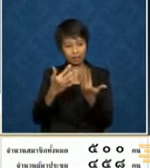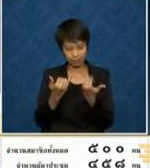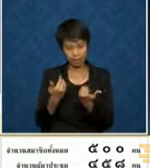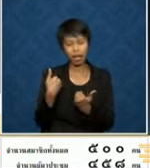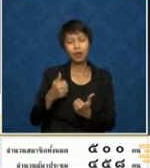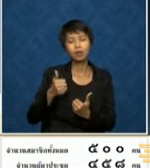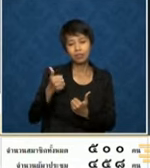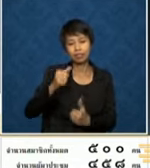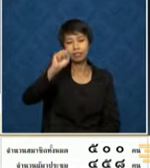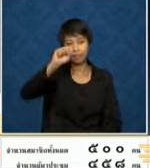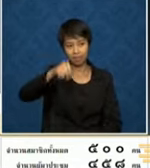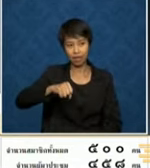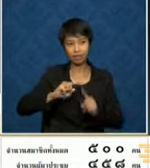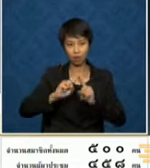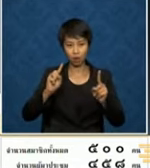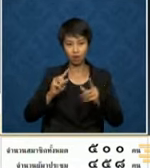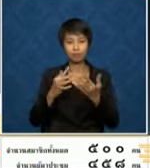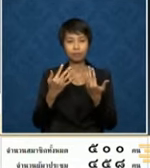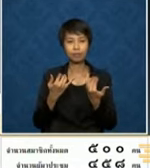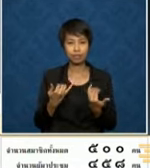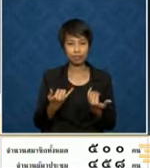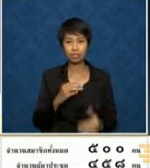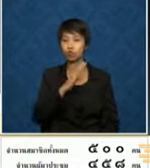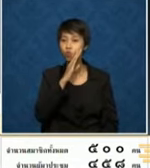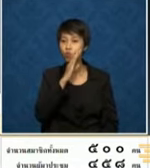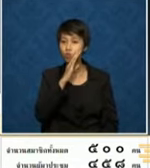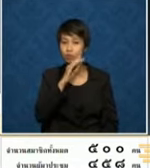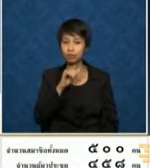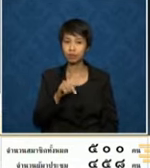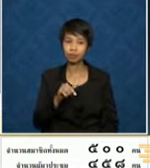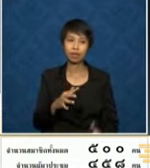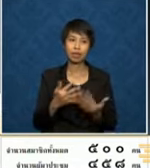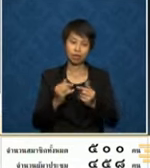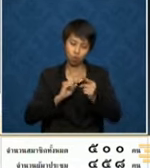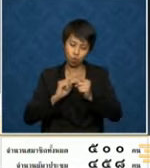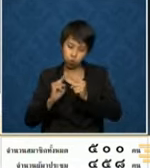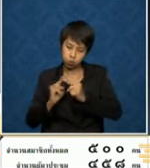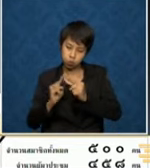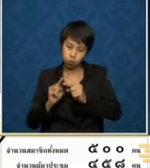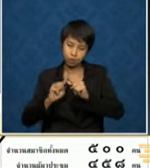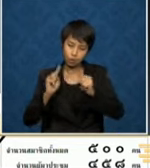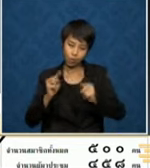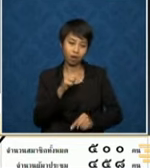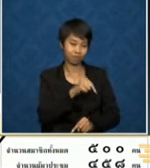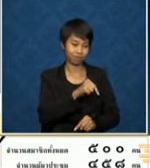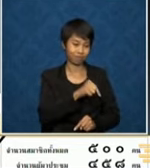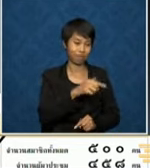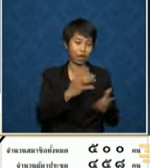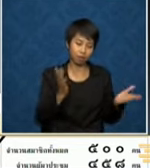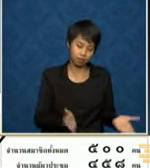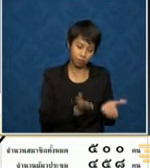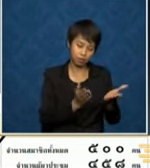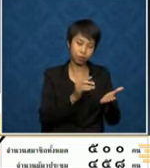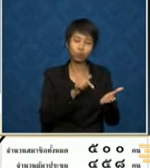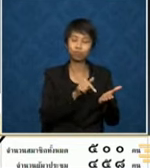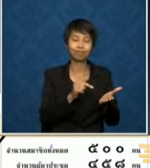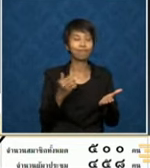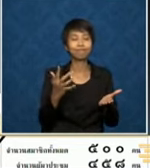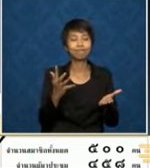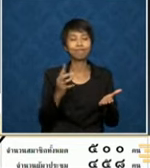แต่ว่าในมันก็ต้องบอกว่าถ้าเรายิ่งเร่งเจรจา FTA โดยที่ไม่ได้ส่งเสริมให้ผู้ส่งออกไปใช้สิทธิ์เนี่ยสุดท้